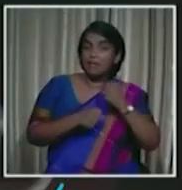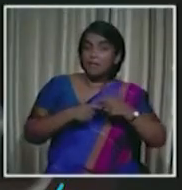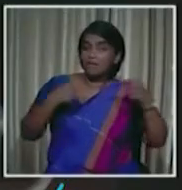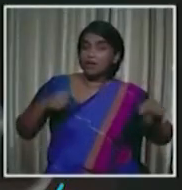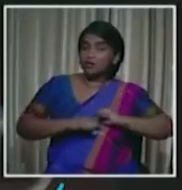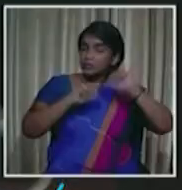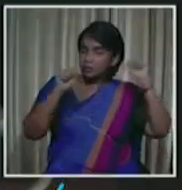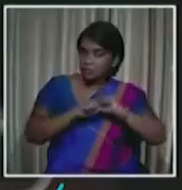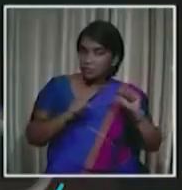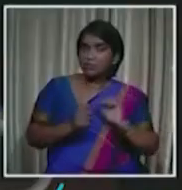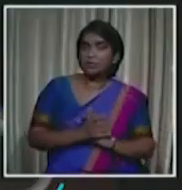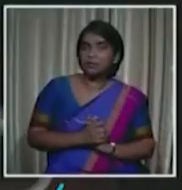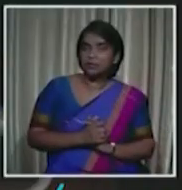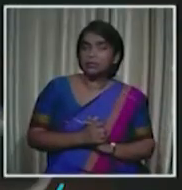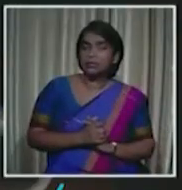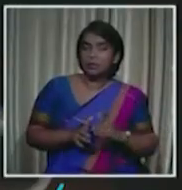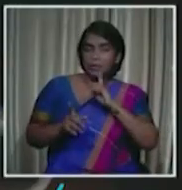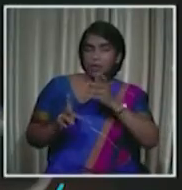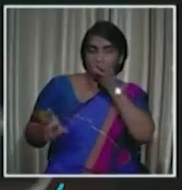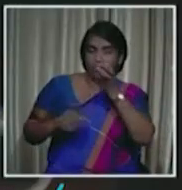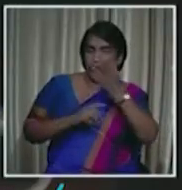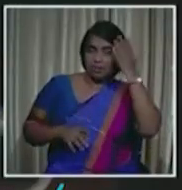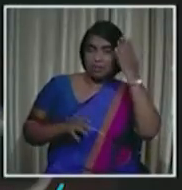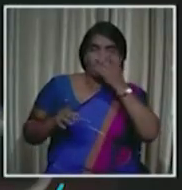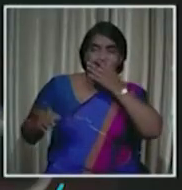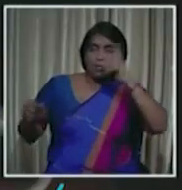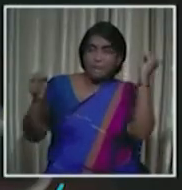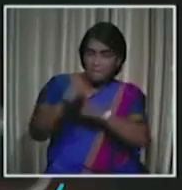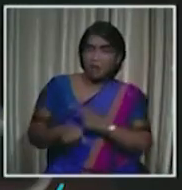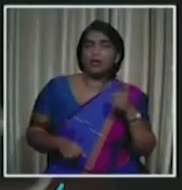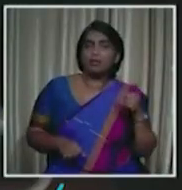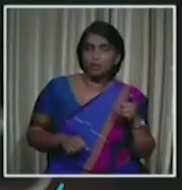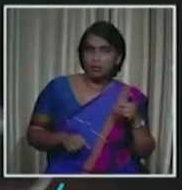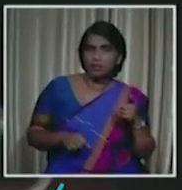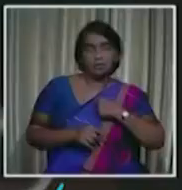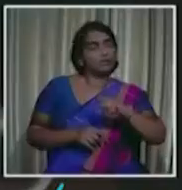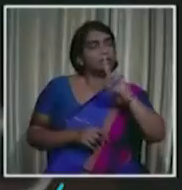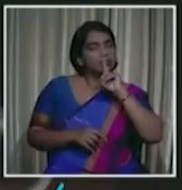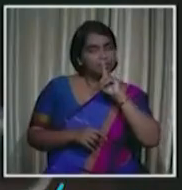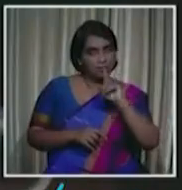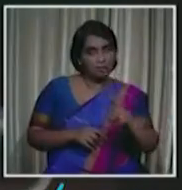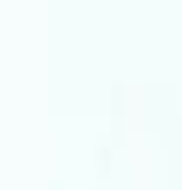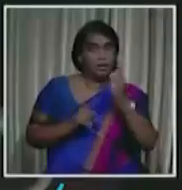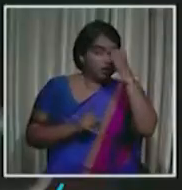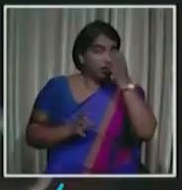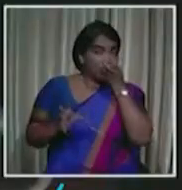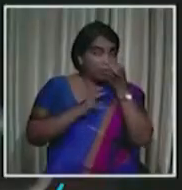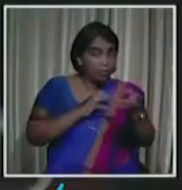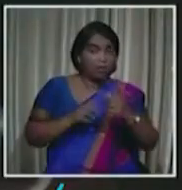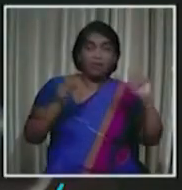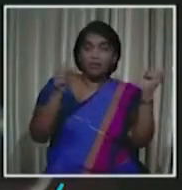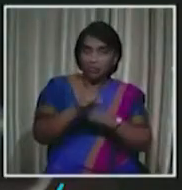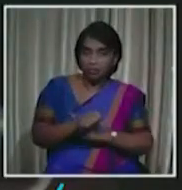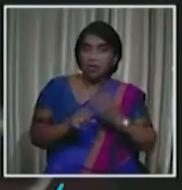උද්ඝෝෂණය කරනකොට ම්ලේච්ඡ ප්‍රහාරයක් එල්ල කරා මිනිමරුවා මේ මිනිමරු ආණ්ඩුව පාස්කු ප්‍රහාරෙත් මිනිමරු